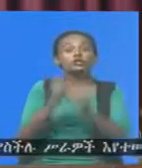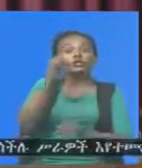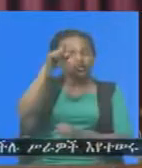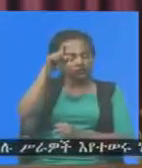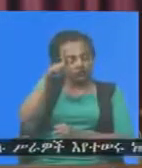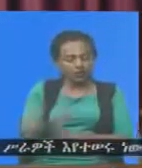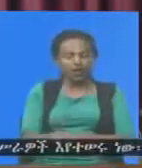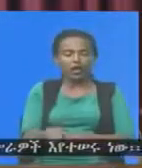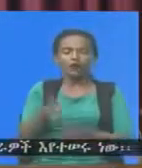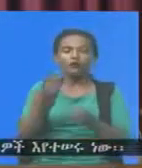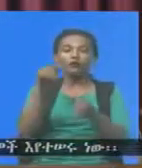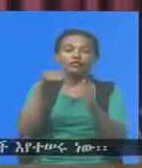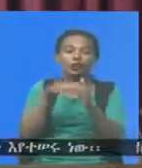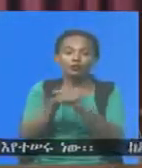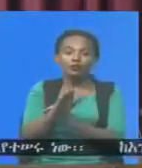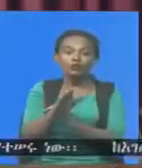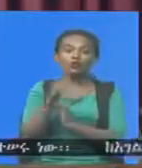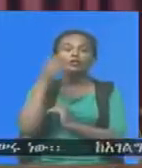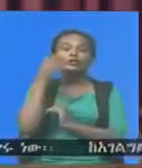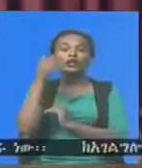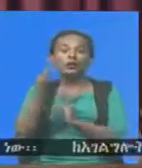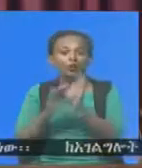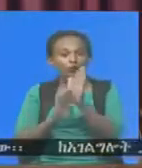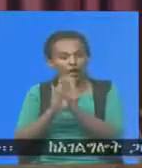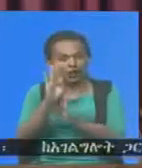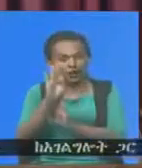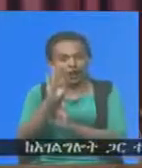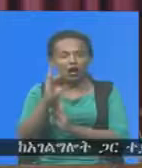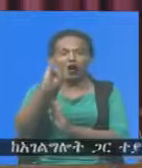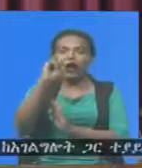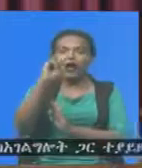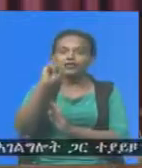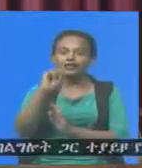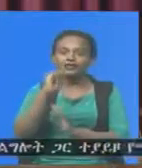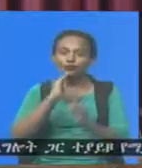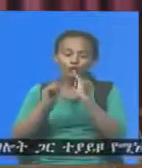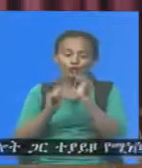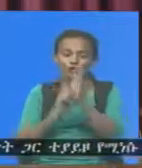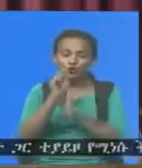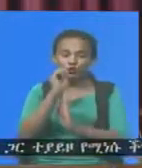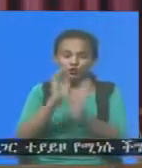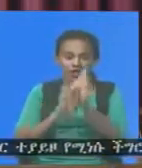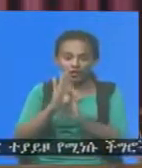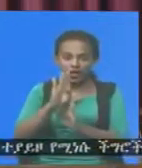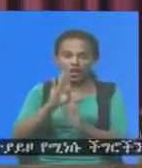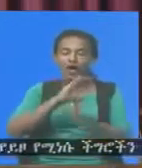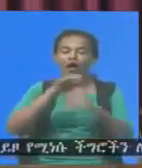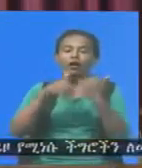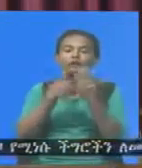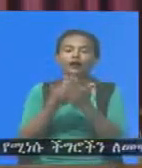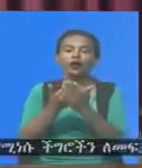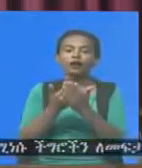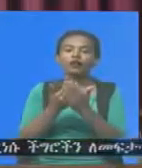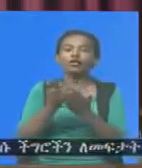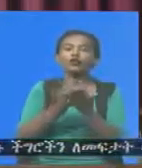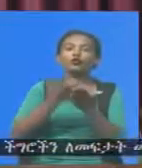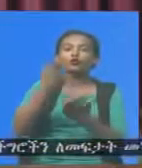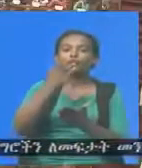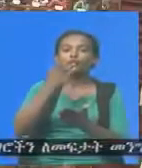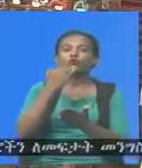ያስፈልጋል። በዚያ ውስጥ ቴሌኮም ያድጋል፣ አይቲ ያድጋል፣ የሀገር አጠቃላይ ኢኮኖሚ ላይም ኢምፓክት ከፍተኛ